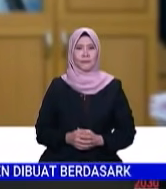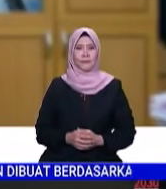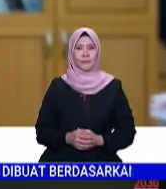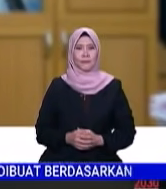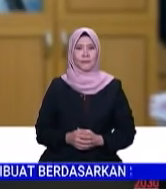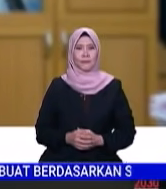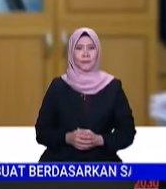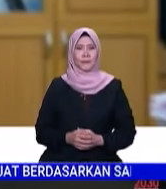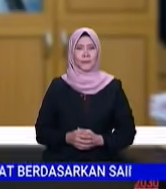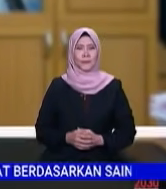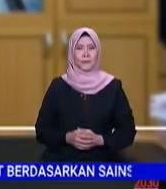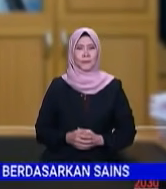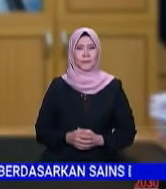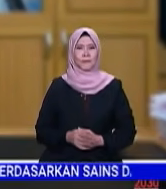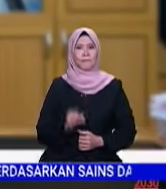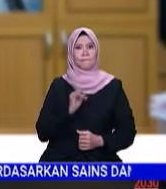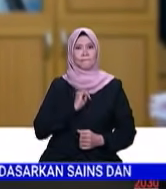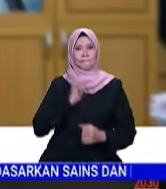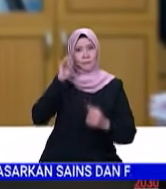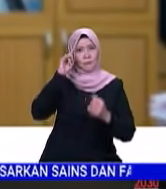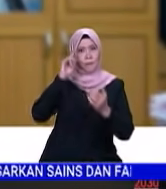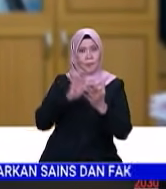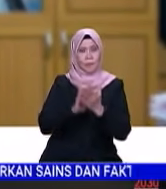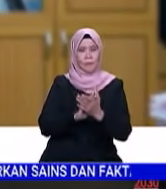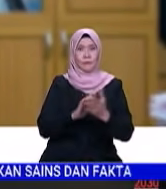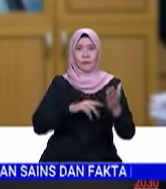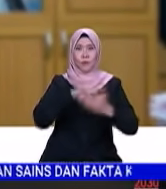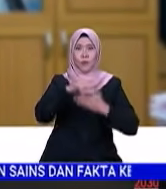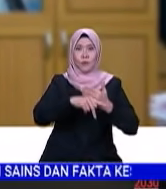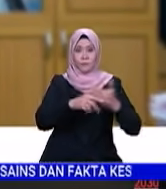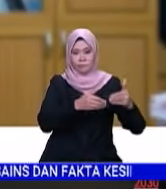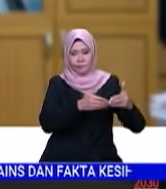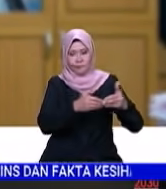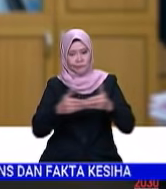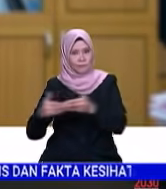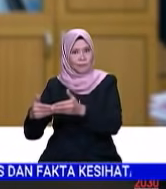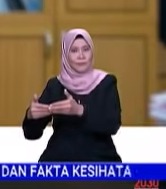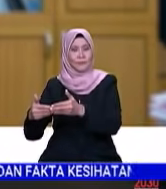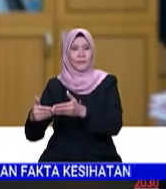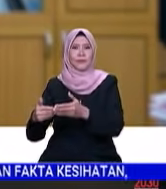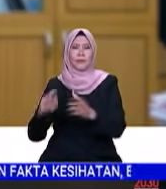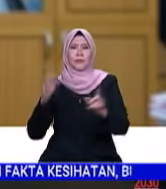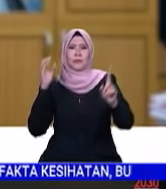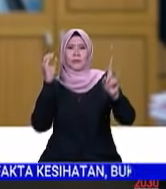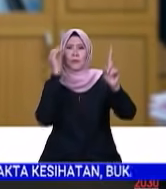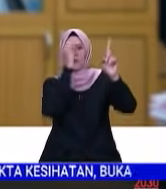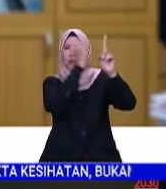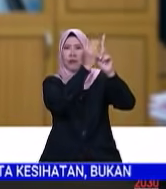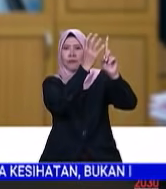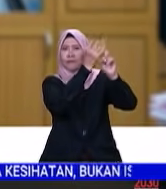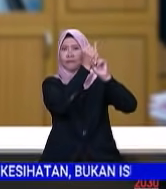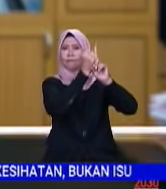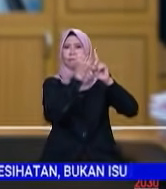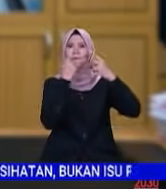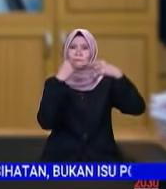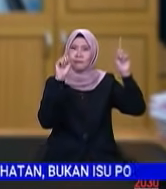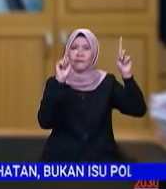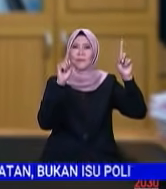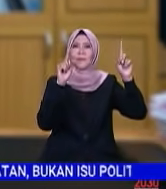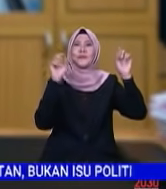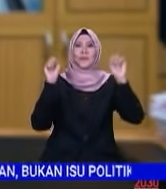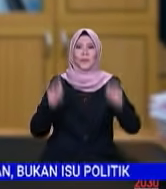Saya percaya bahawa kesinambungan program ini dapat mencapai objektifnya dan